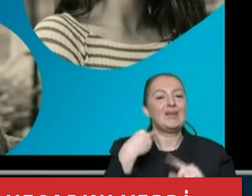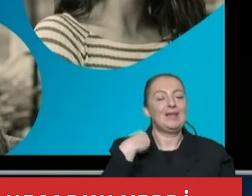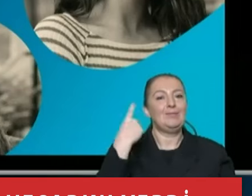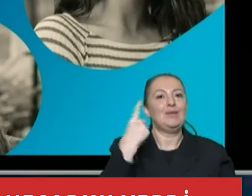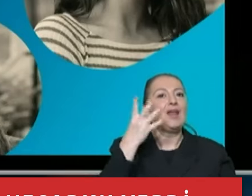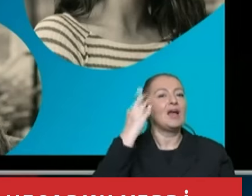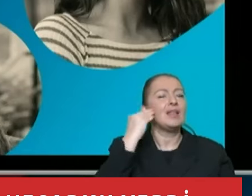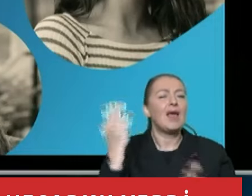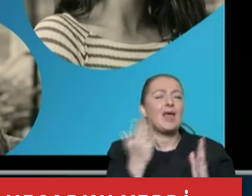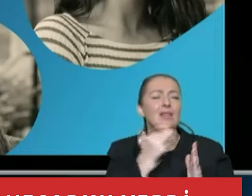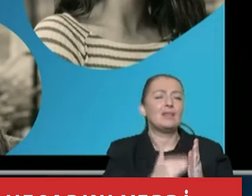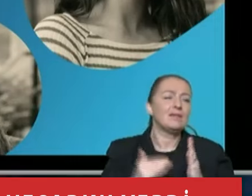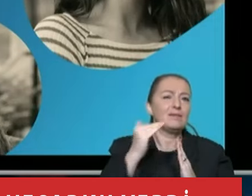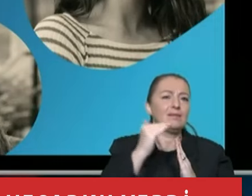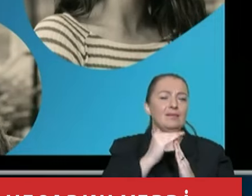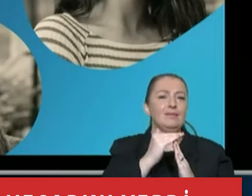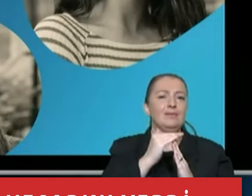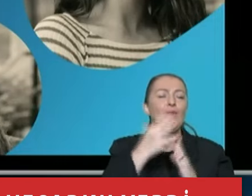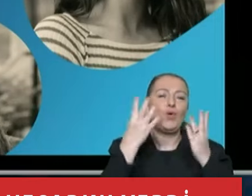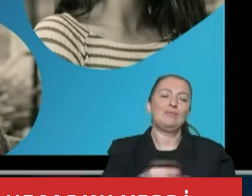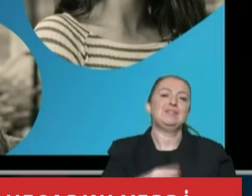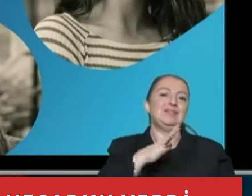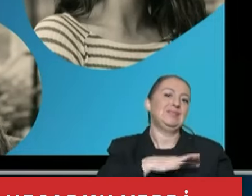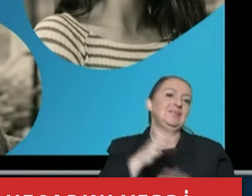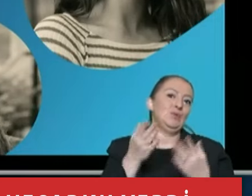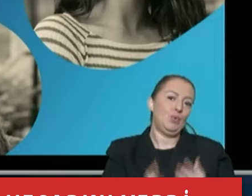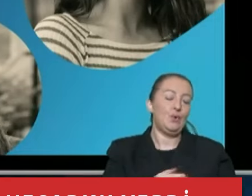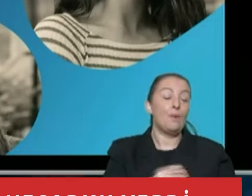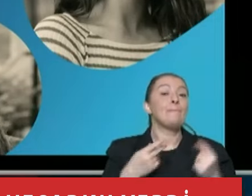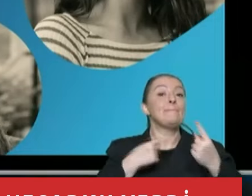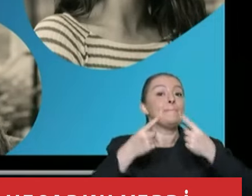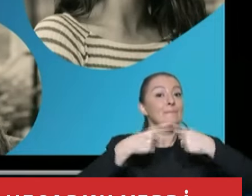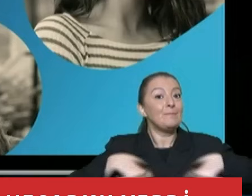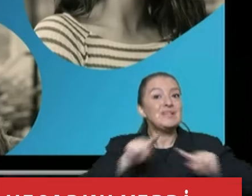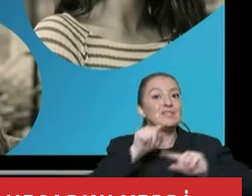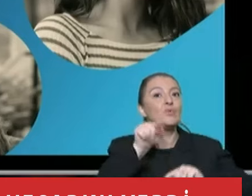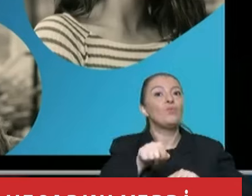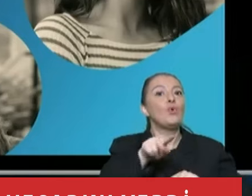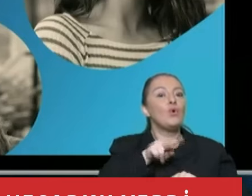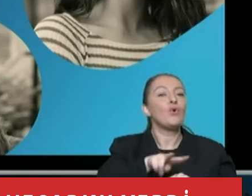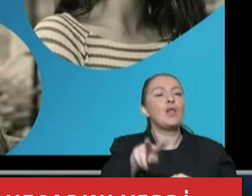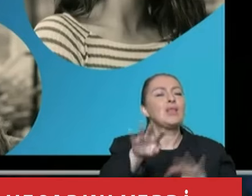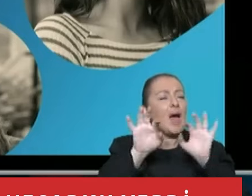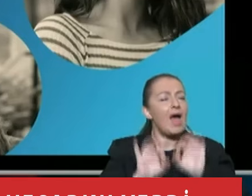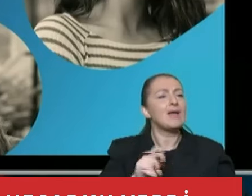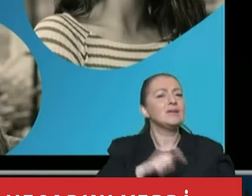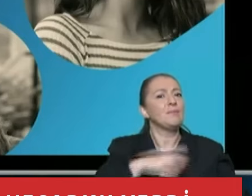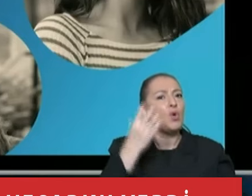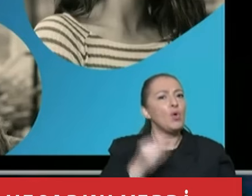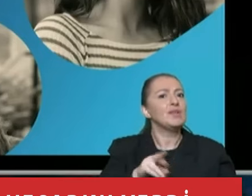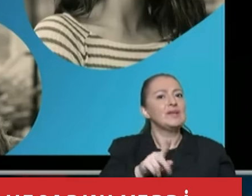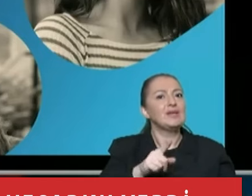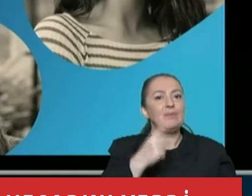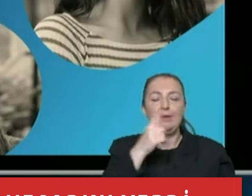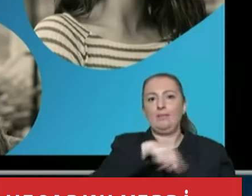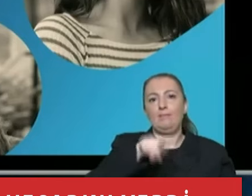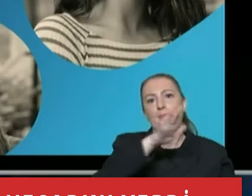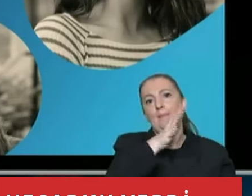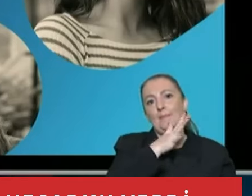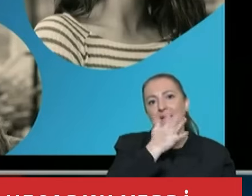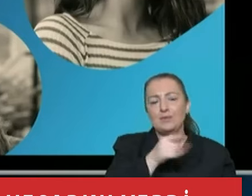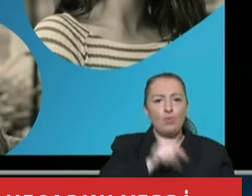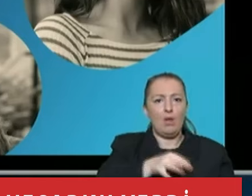en üst seviyede hakim olmasını diliyorum biz bu yolda her zaman olduğu gibi biliniz ki buradan